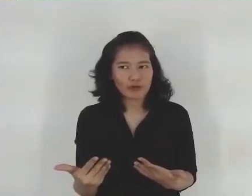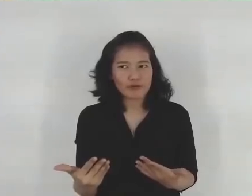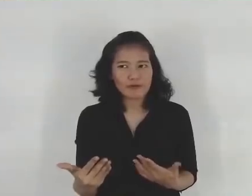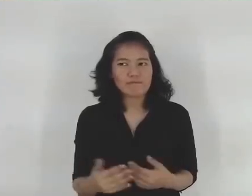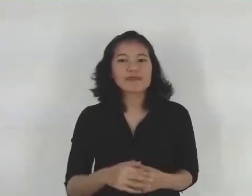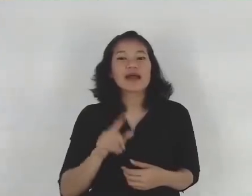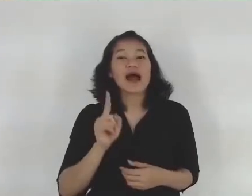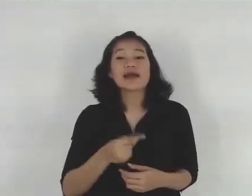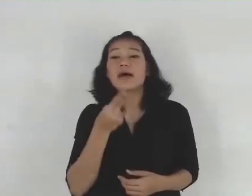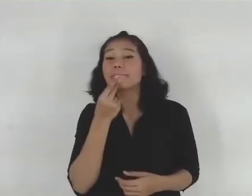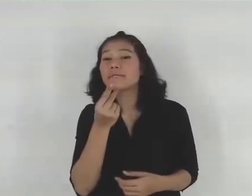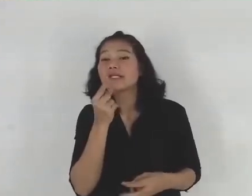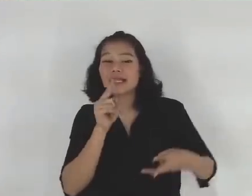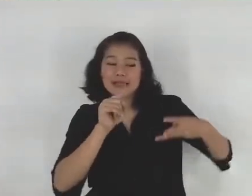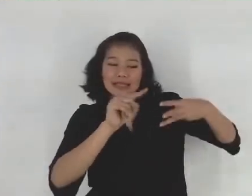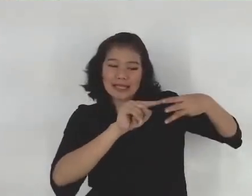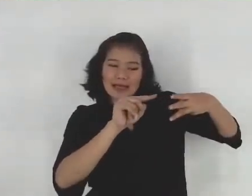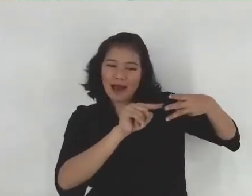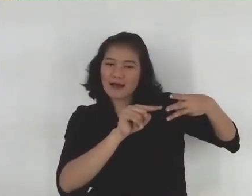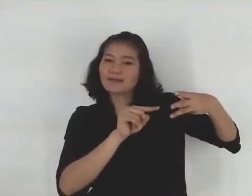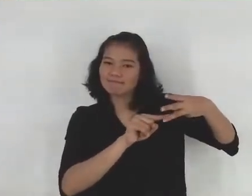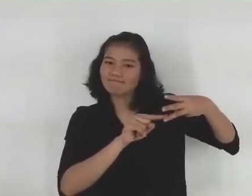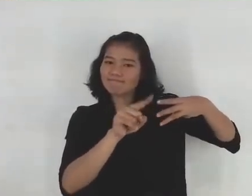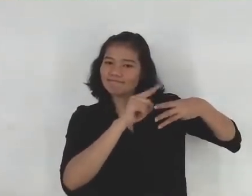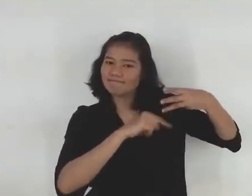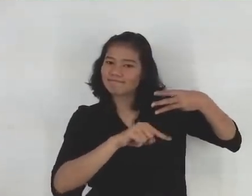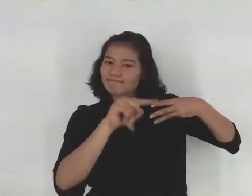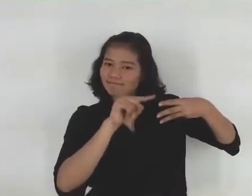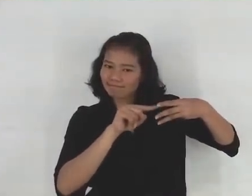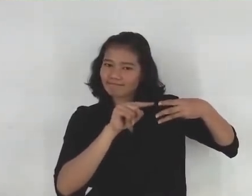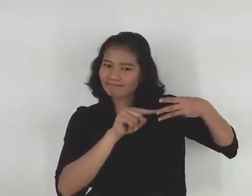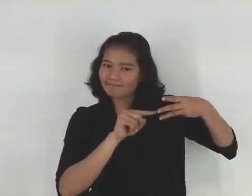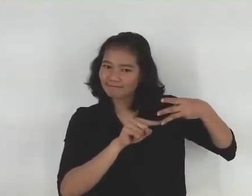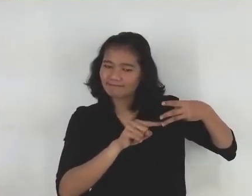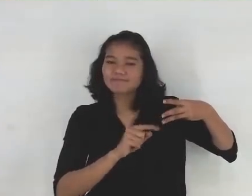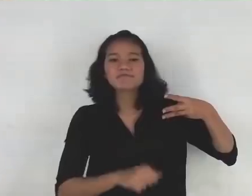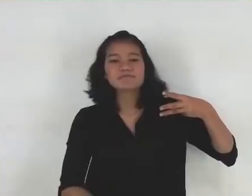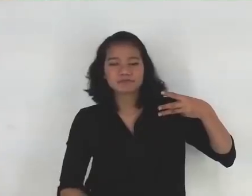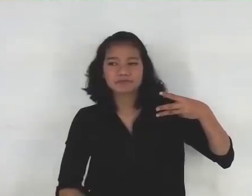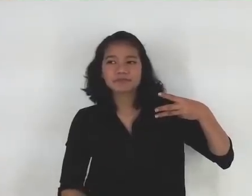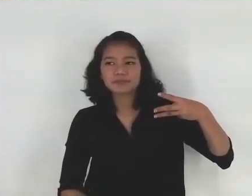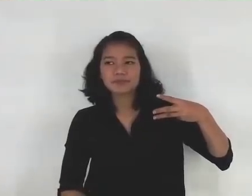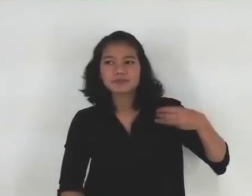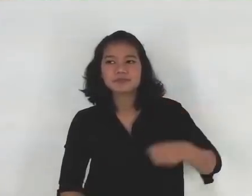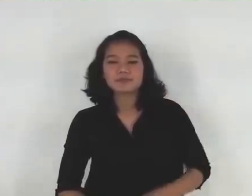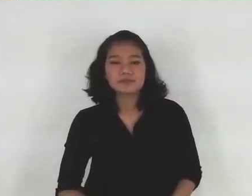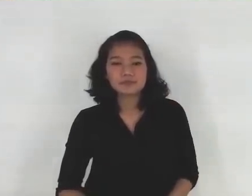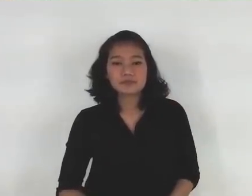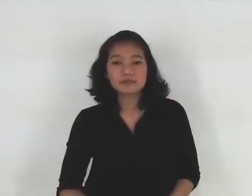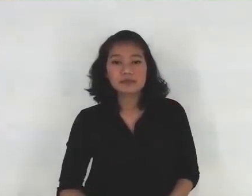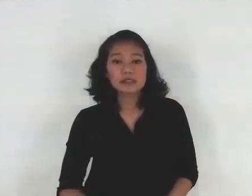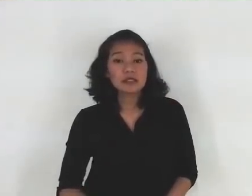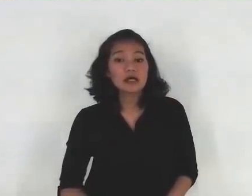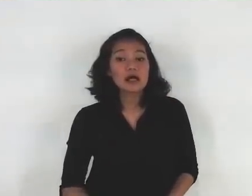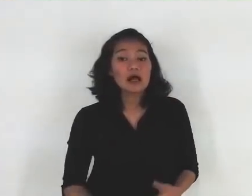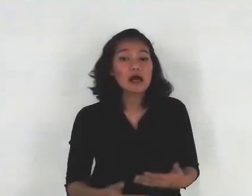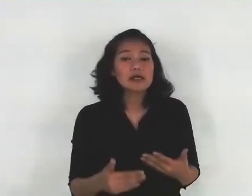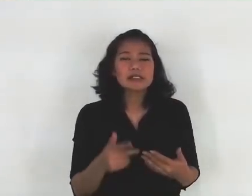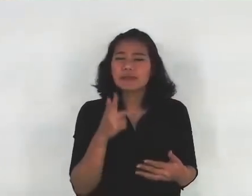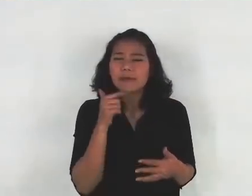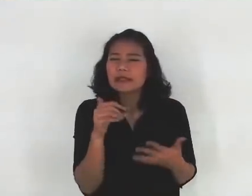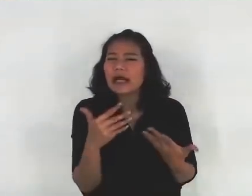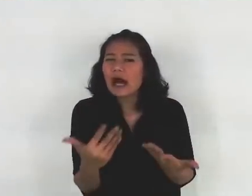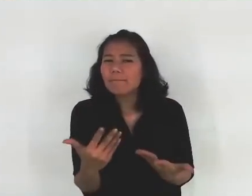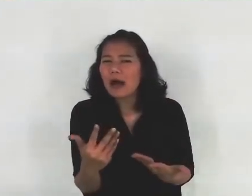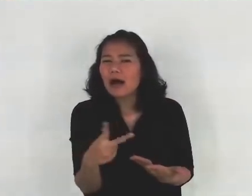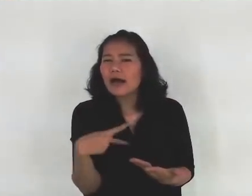tiga pesan yang mau disampaikan untuk bapak ibu dan juga saya bagaimana atau seperti apa